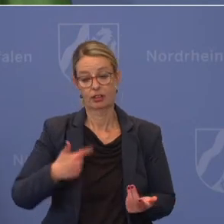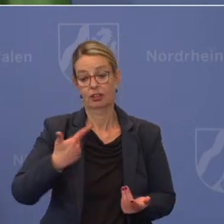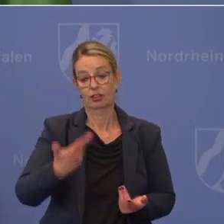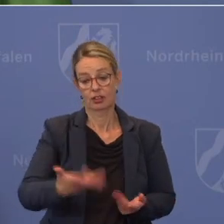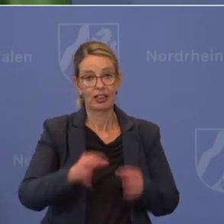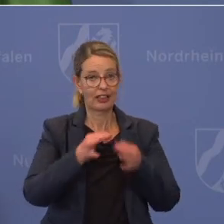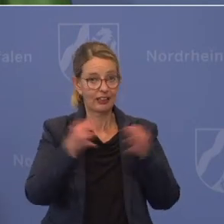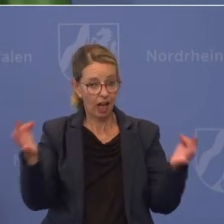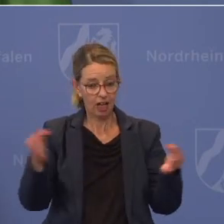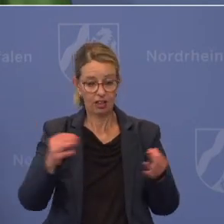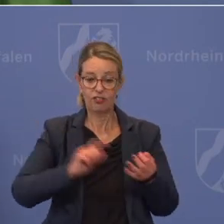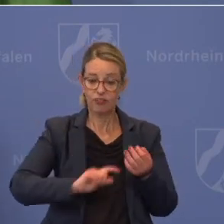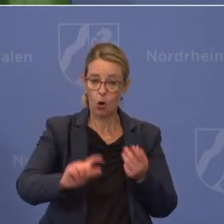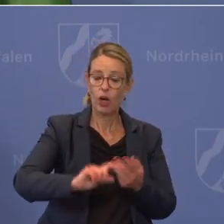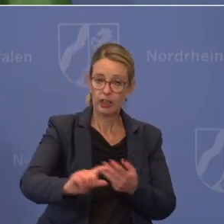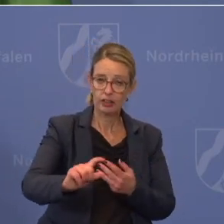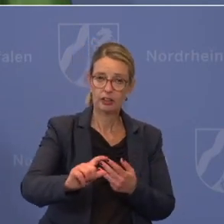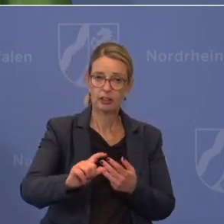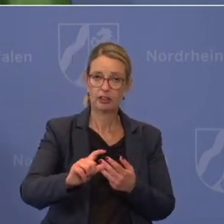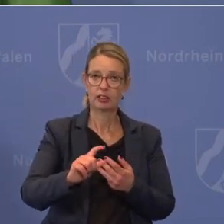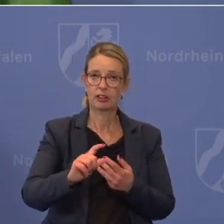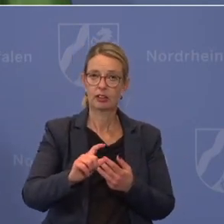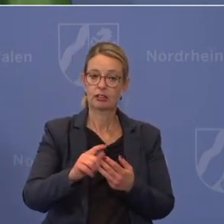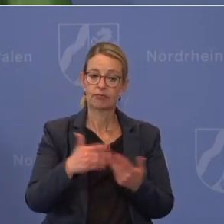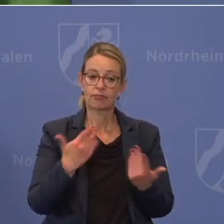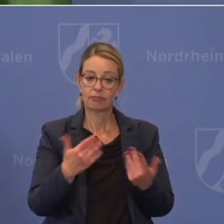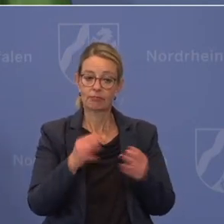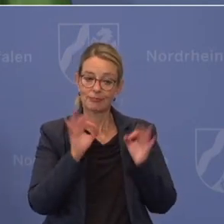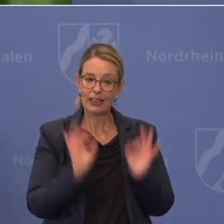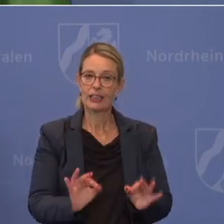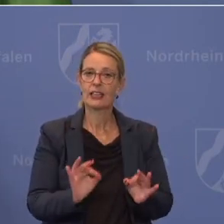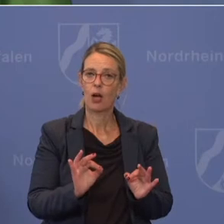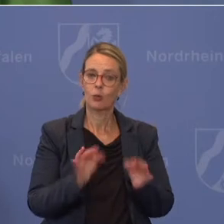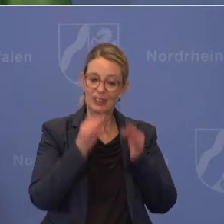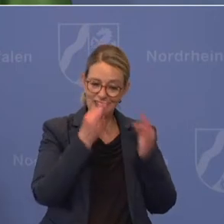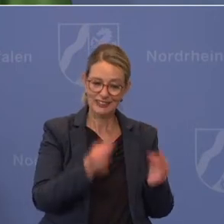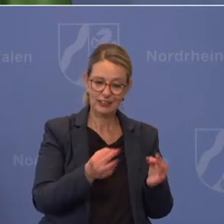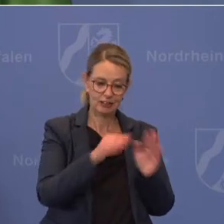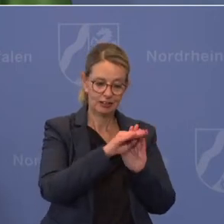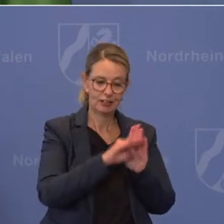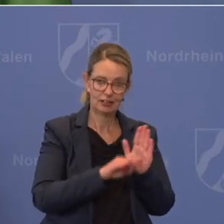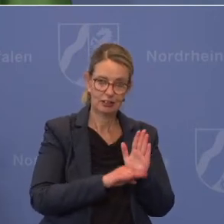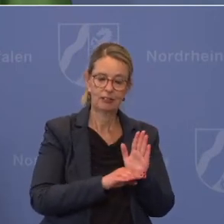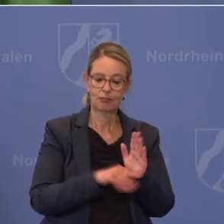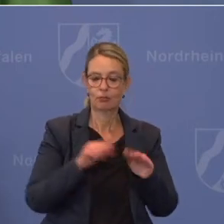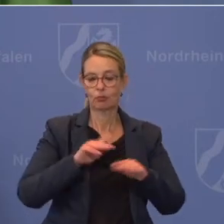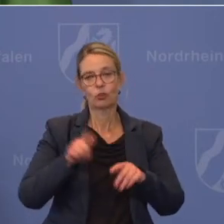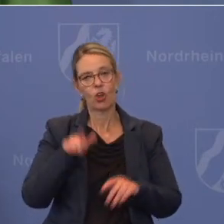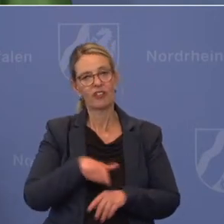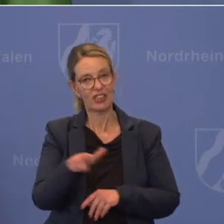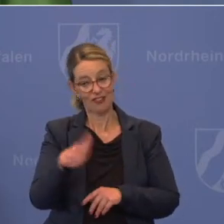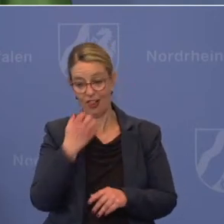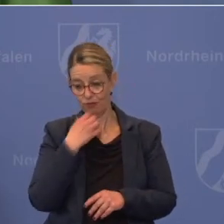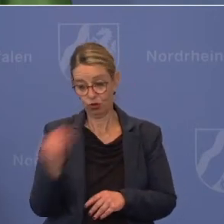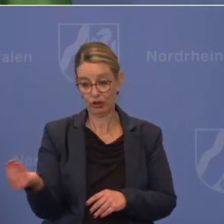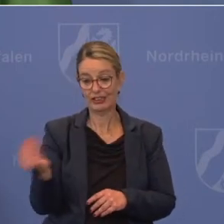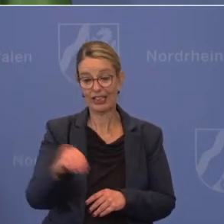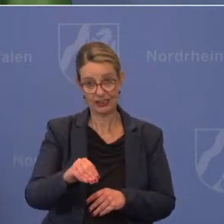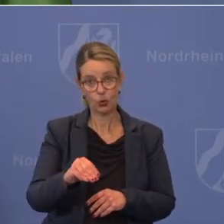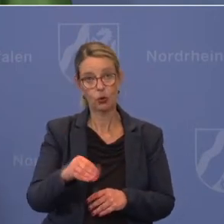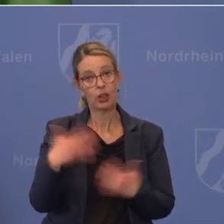und Wochen durch entsprechende Maßnahmen auch des Landes ergänzen. So hatten wir das